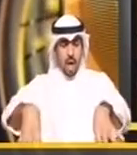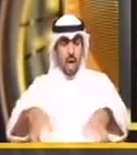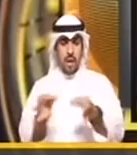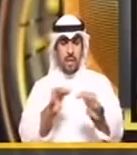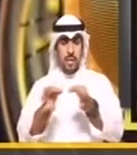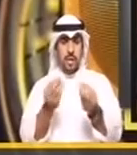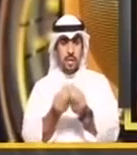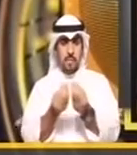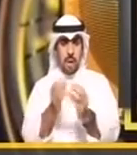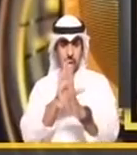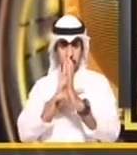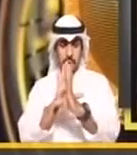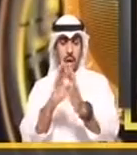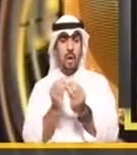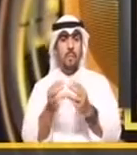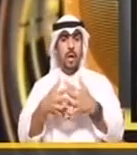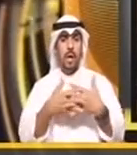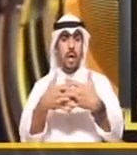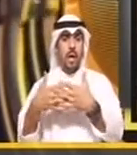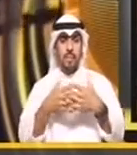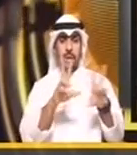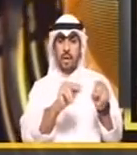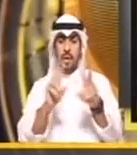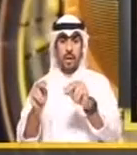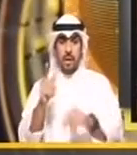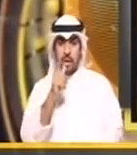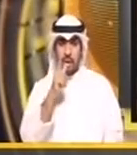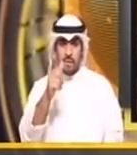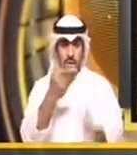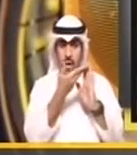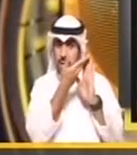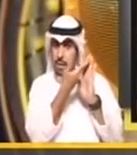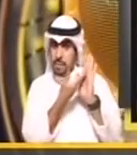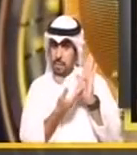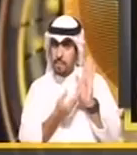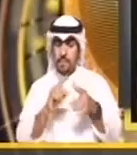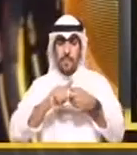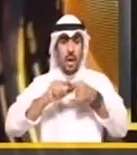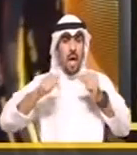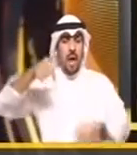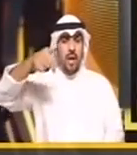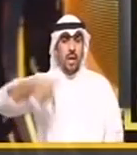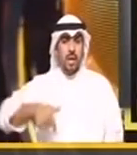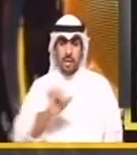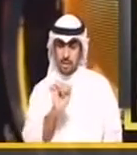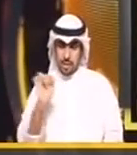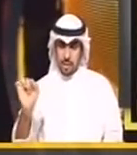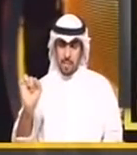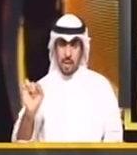المتحده وفق المرجعيات المتفق عليها ومبادره مجلس التعاون لدول الخليج العربيه